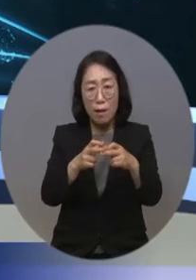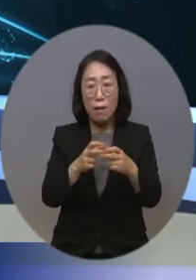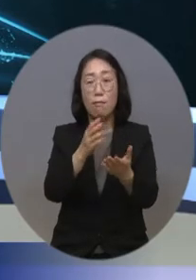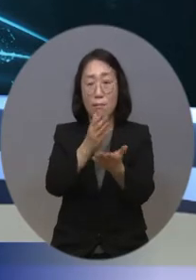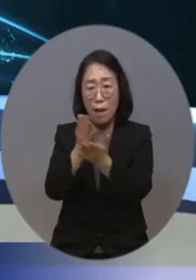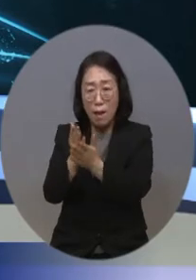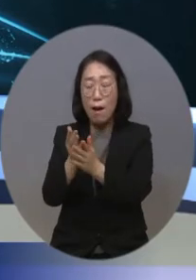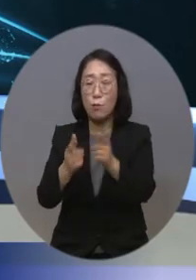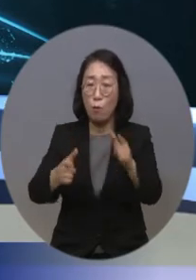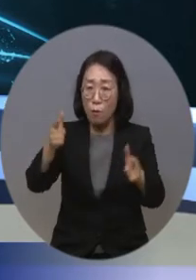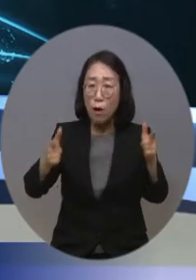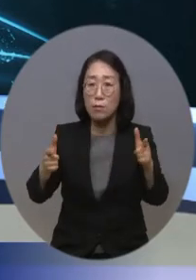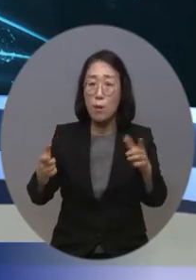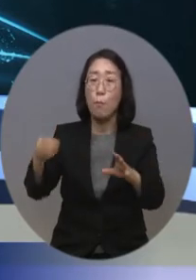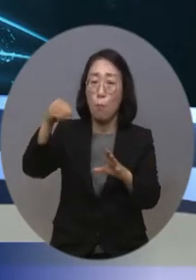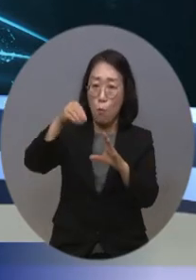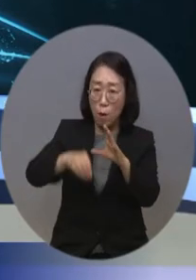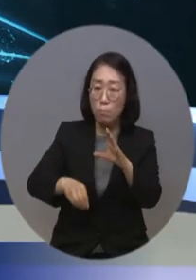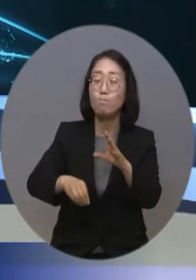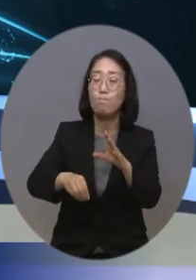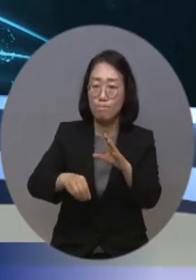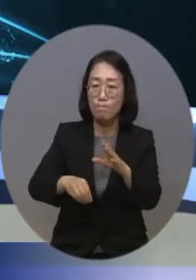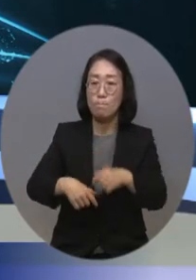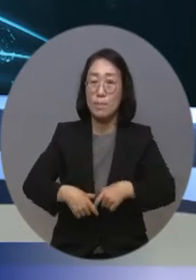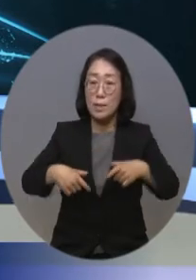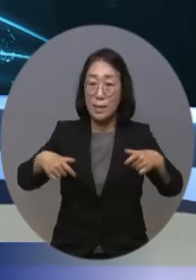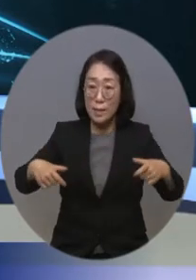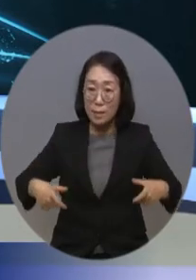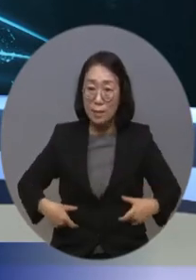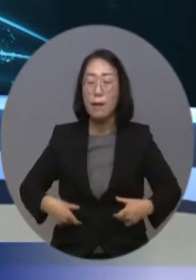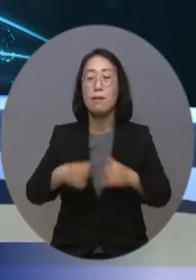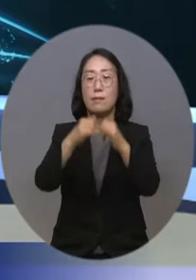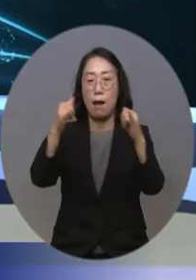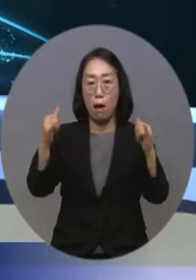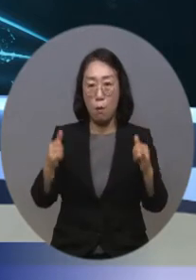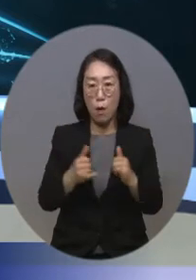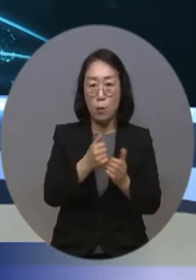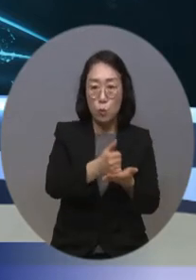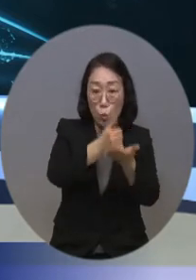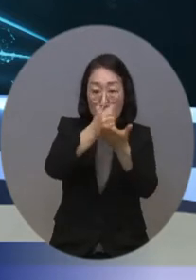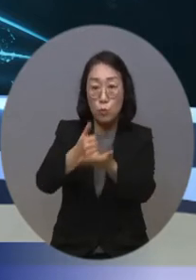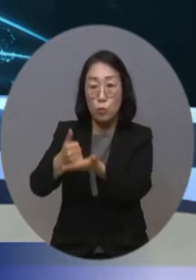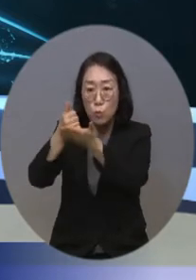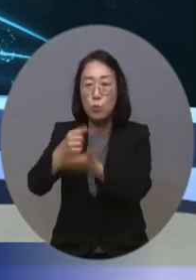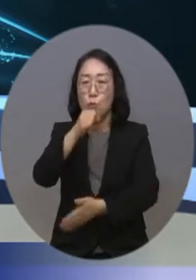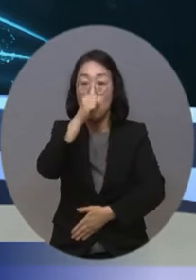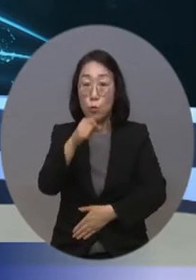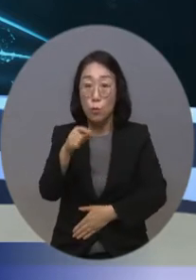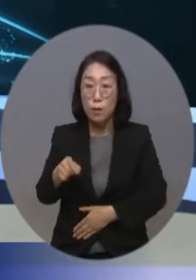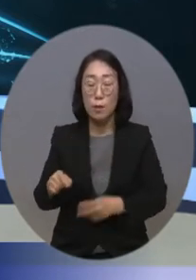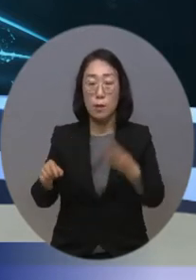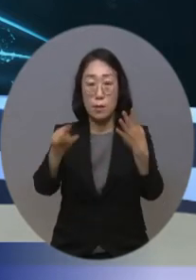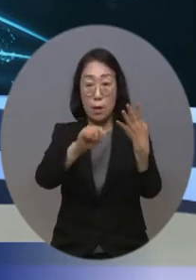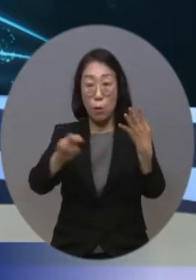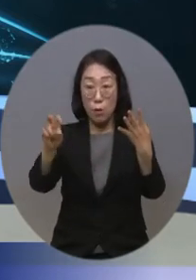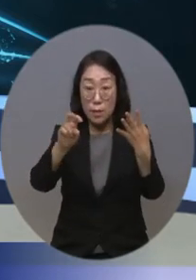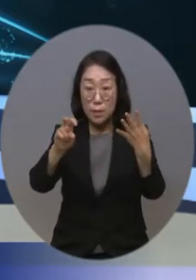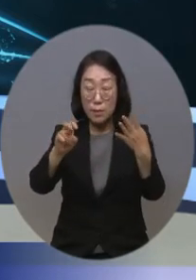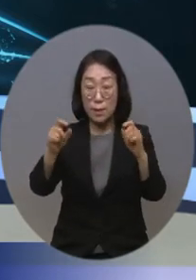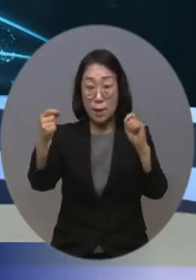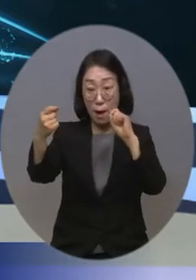부분으로 받아들이고 포용하는 사회, 서로를 향한 존중이 담겨 있는데요. 4월 20일 장애인의 날을